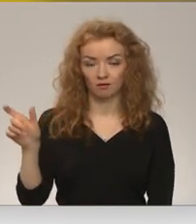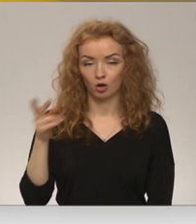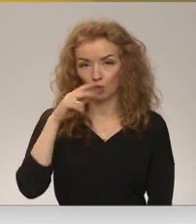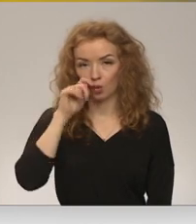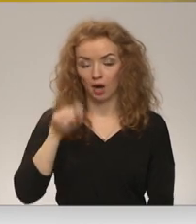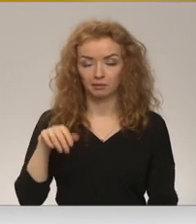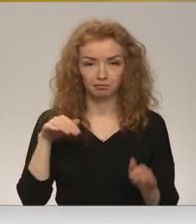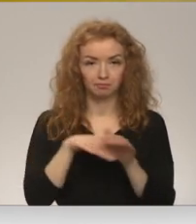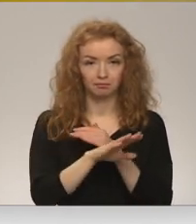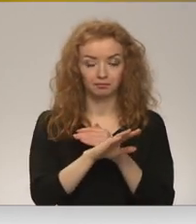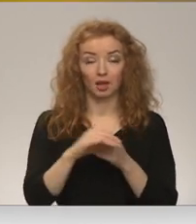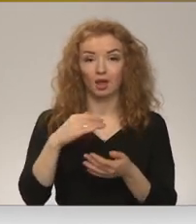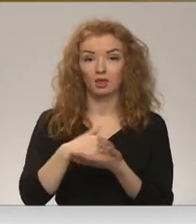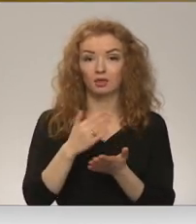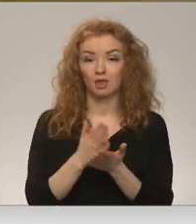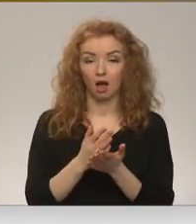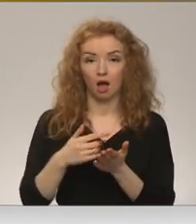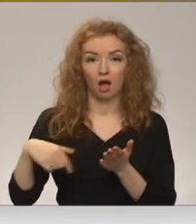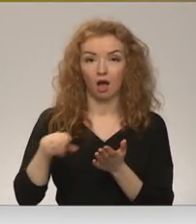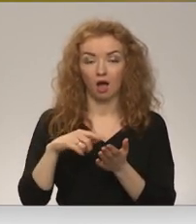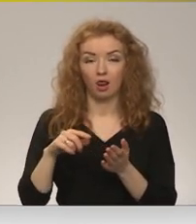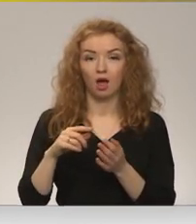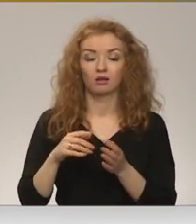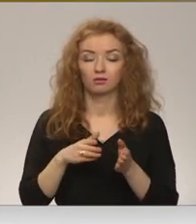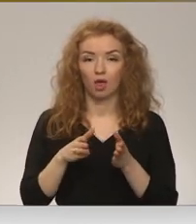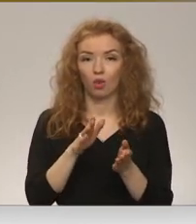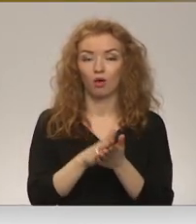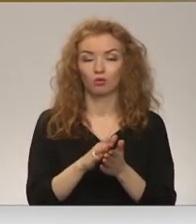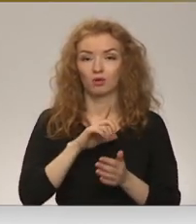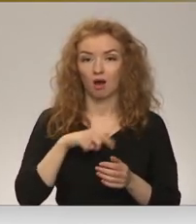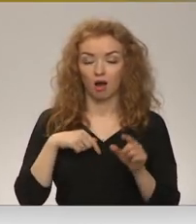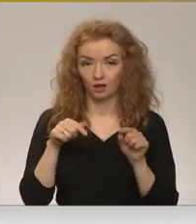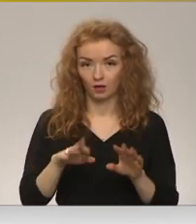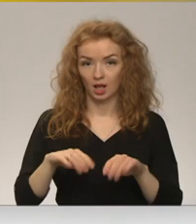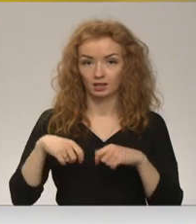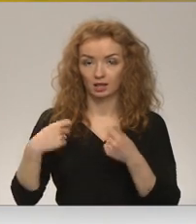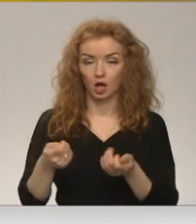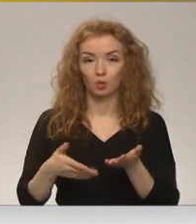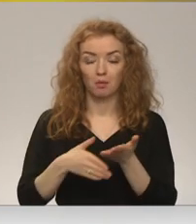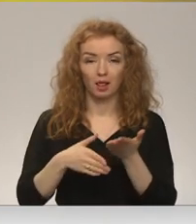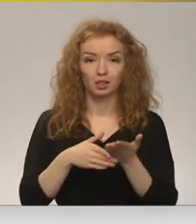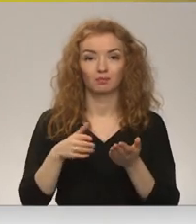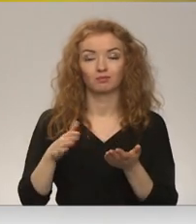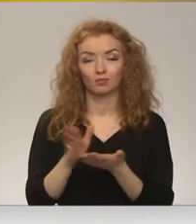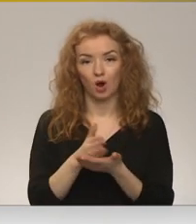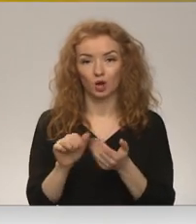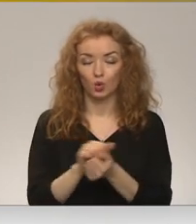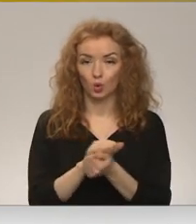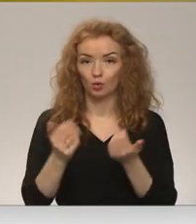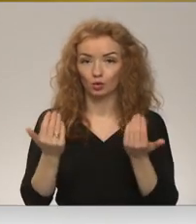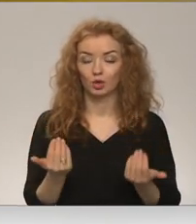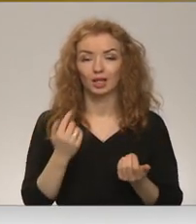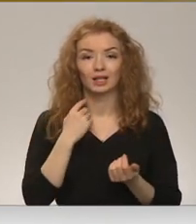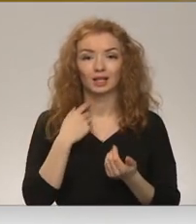bēgļu gaitās. Daļa no viņiem ir mērot ceļu arī uz Latviju. Lai sniegtu palīdzību un nokārtotu dažādas formalitātes, šodien